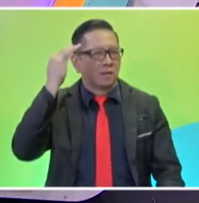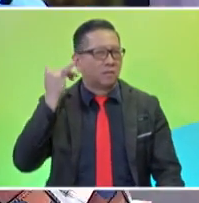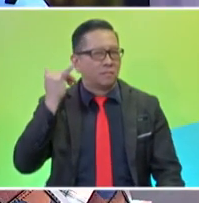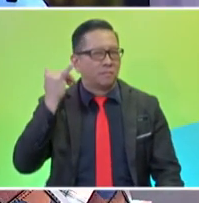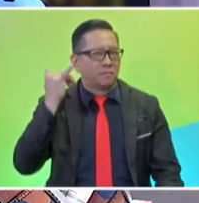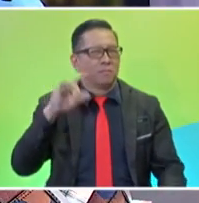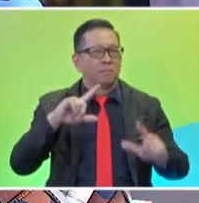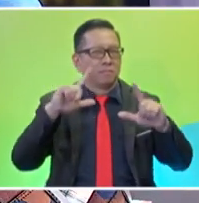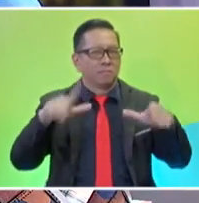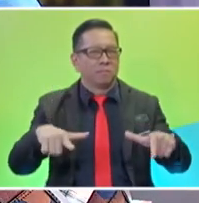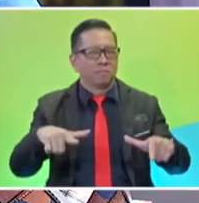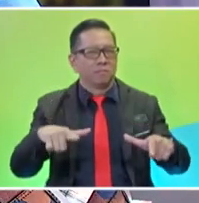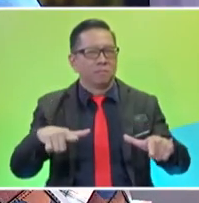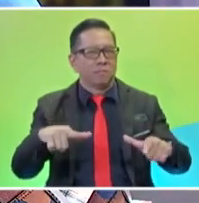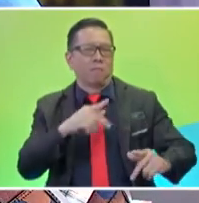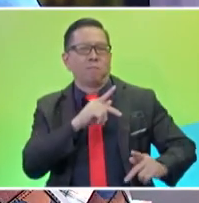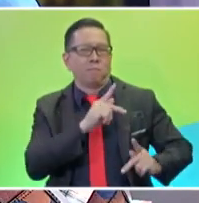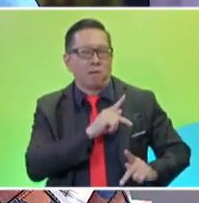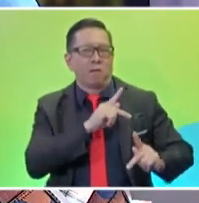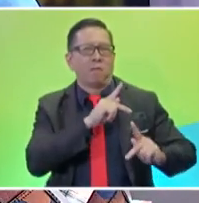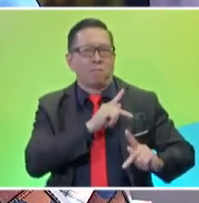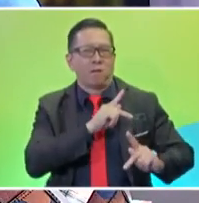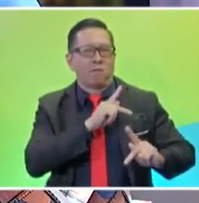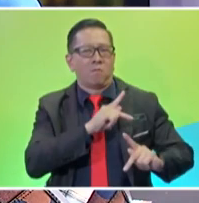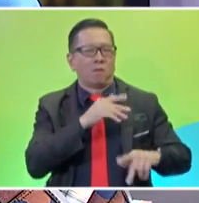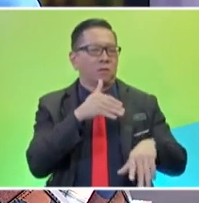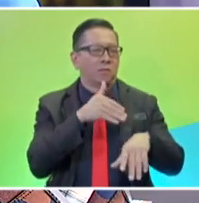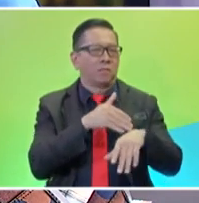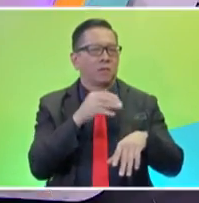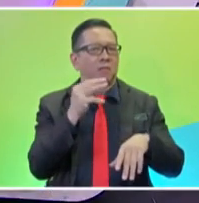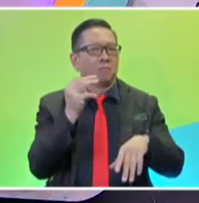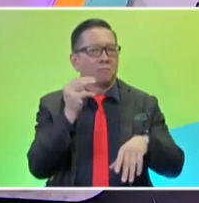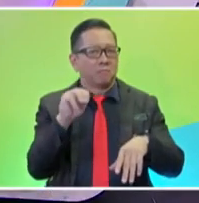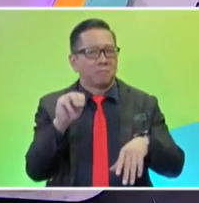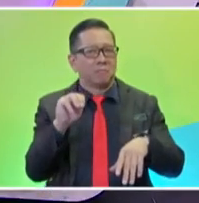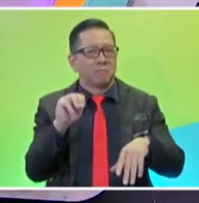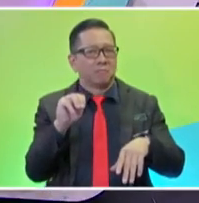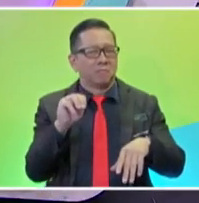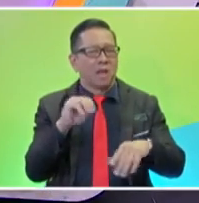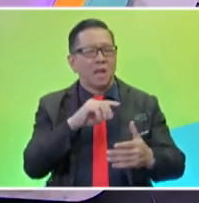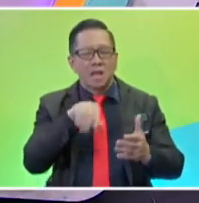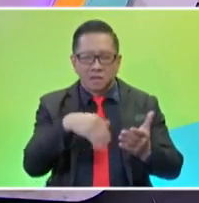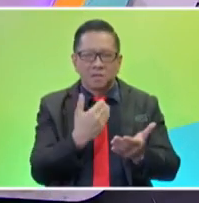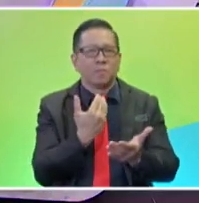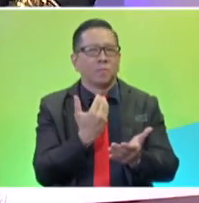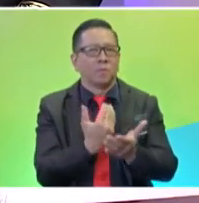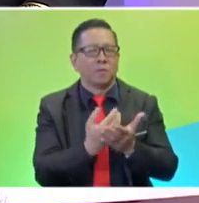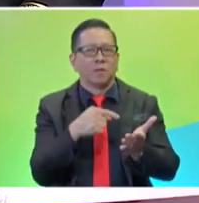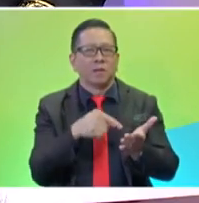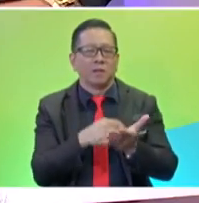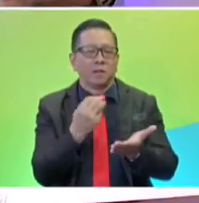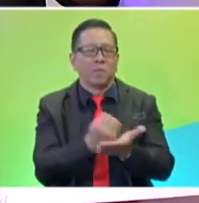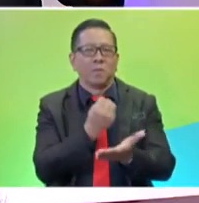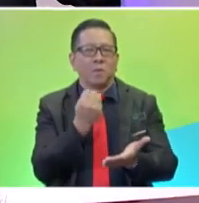meletakkan perkataan pahlawan kepada mereka inilah Dia pahlawan-pahlawan zaman modern